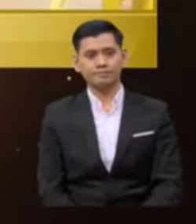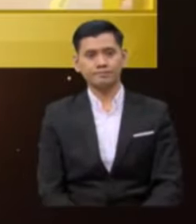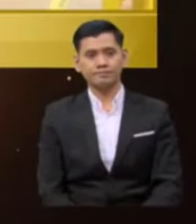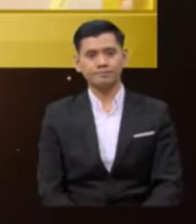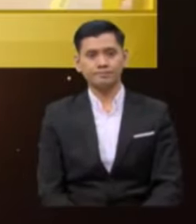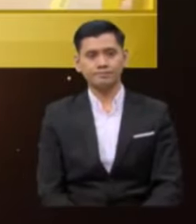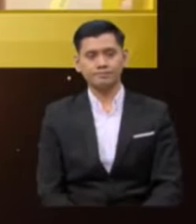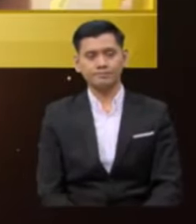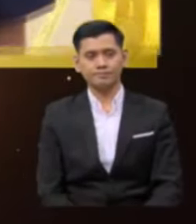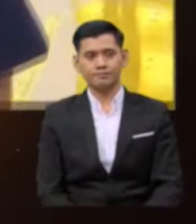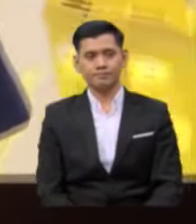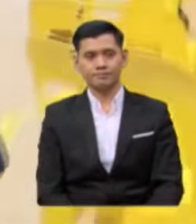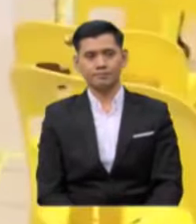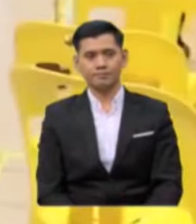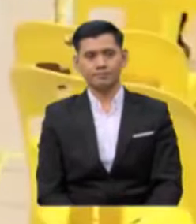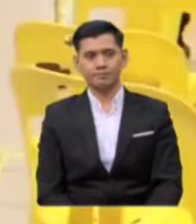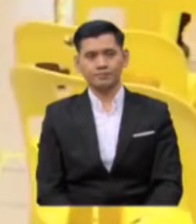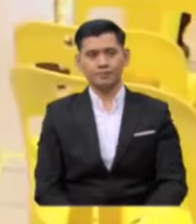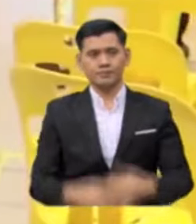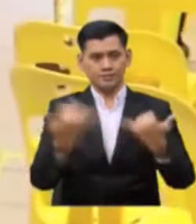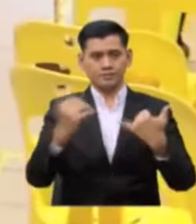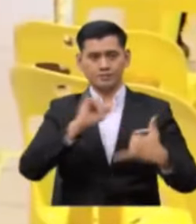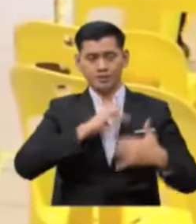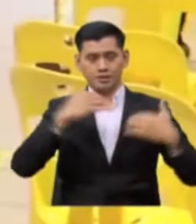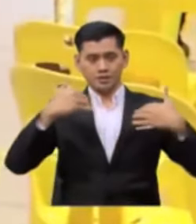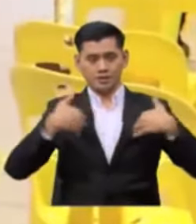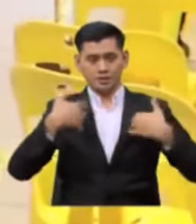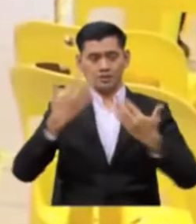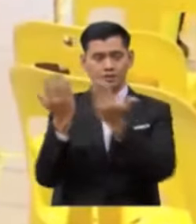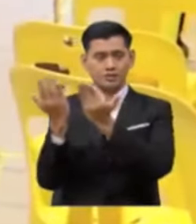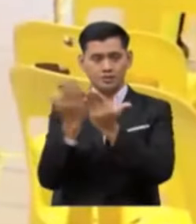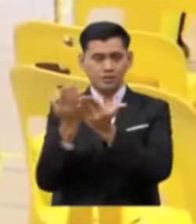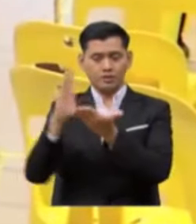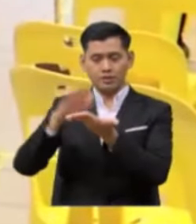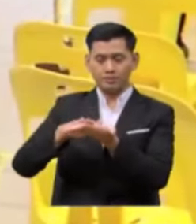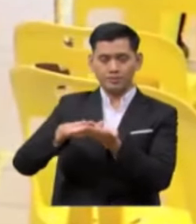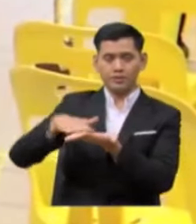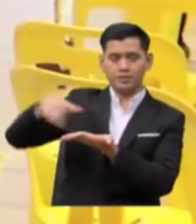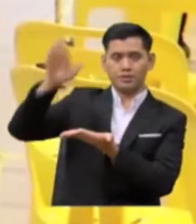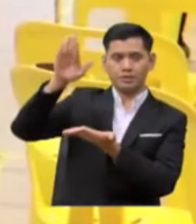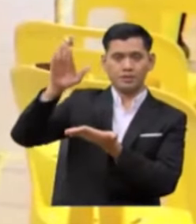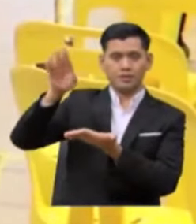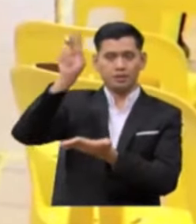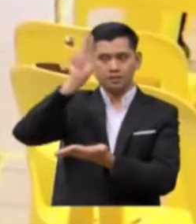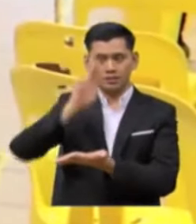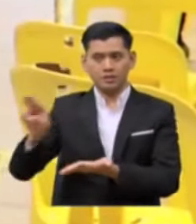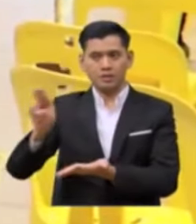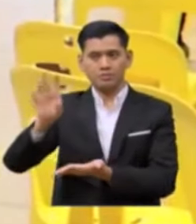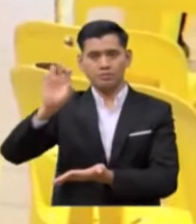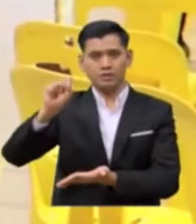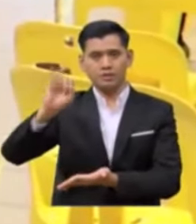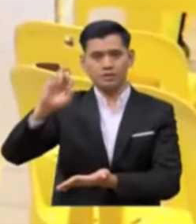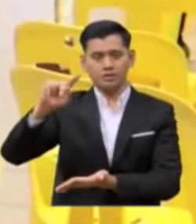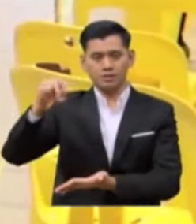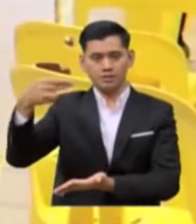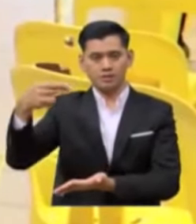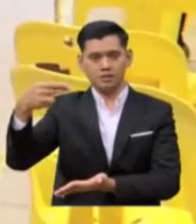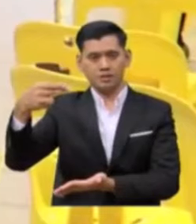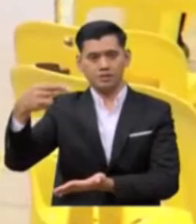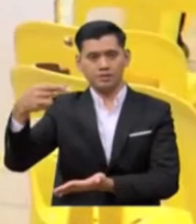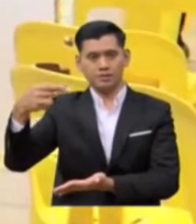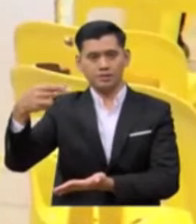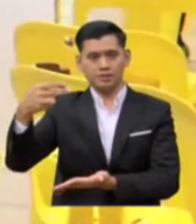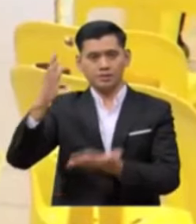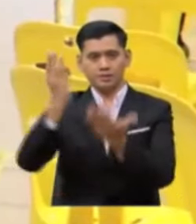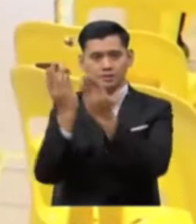Terima kasih studio. Baiklah, saya kini berada di Sekolah Menengah Kebangsaan Agama Sikh di mana sekolah agama